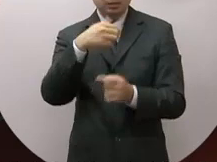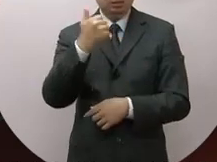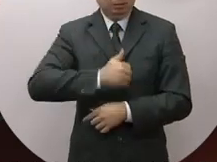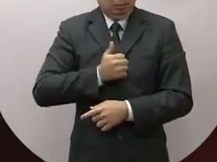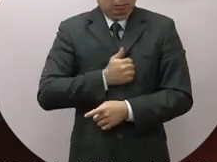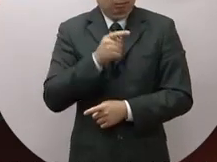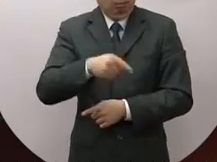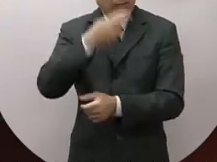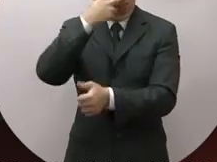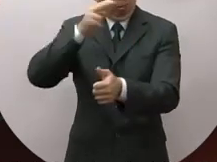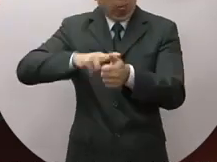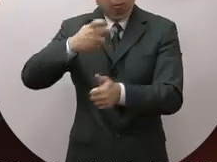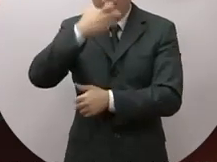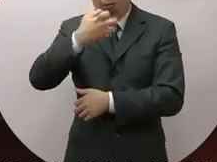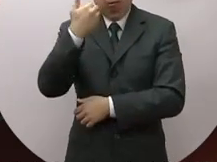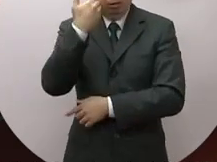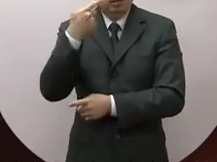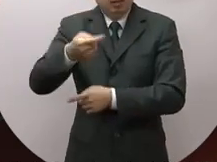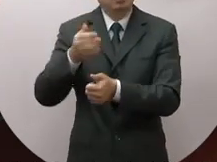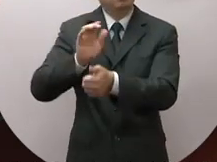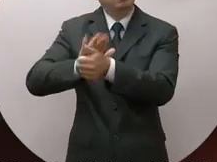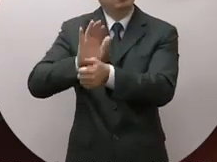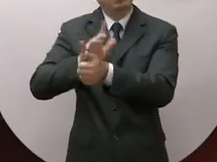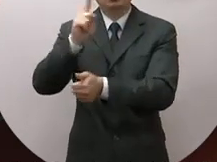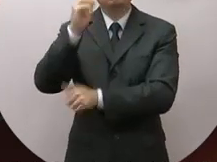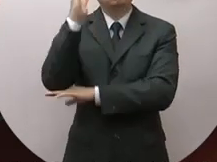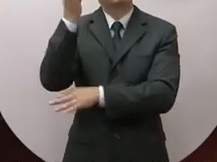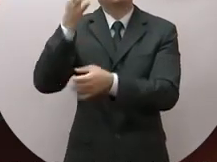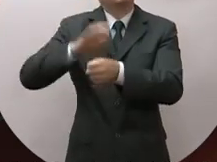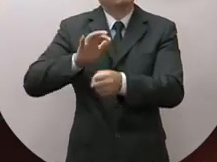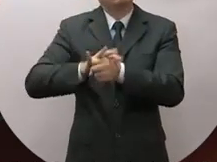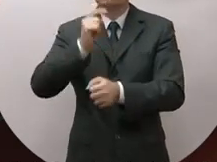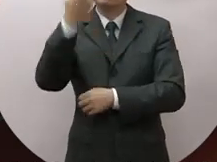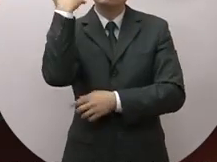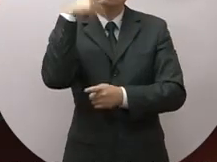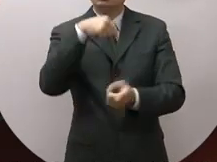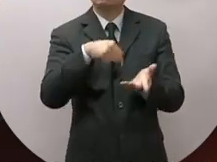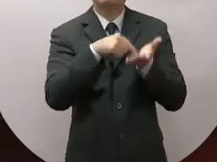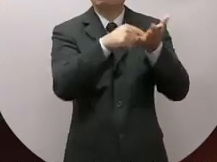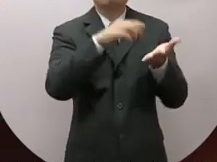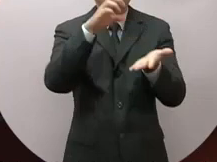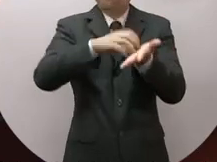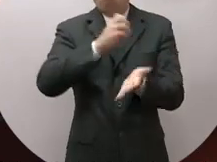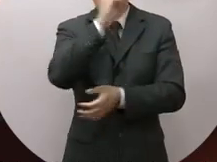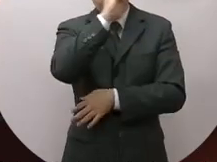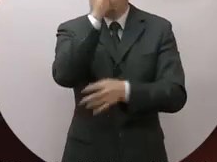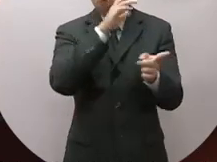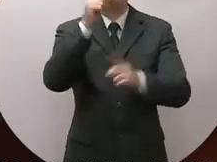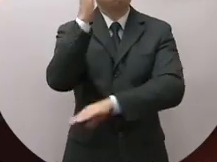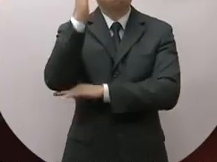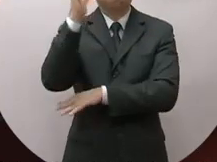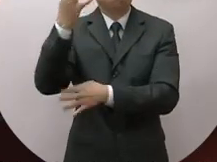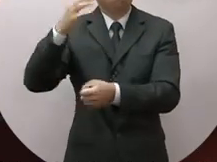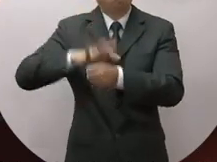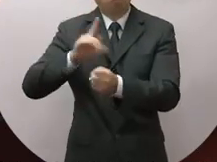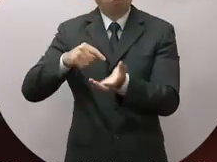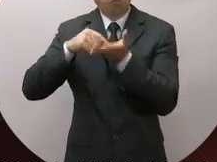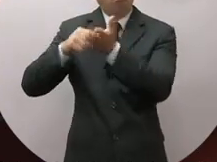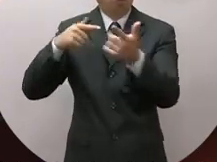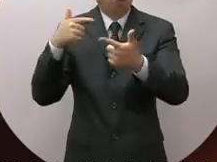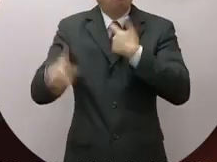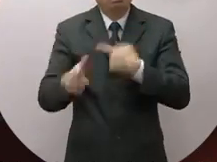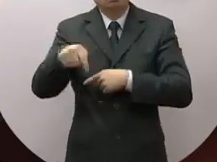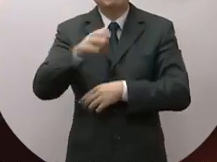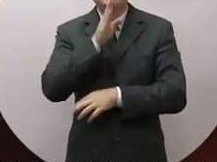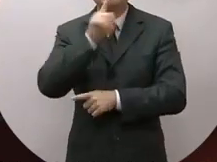行。尤其是农委会过去因为天然气救助办法没有养殖登记证，一概不救助。这时候不是，这是用电户